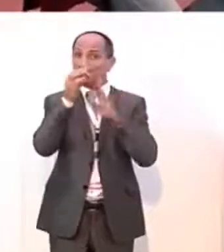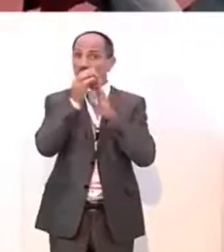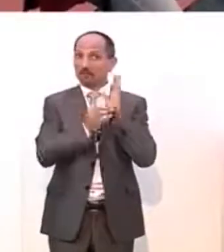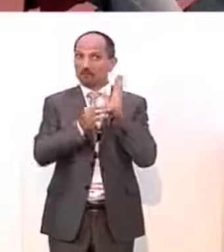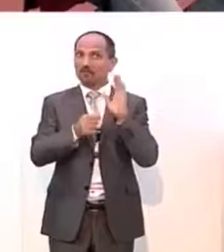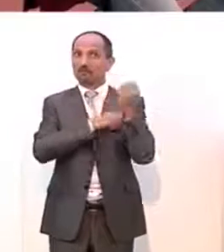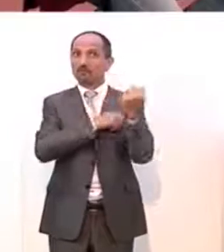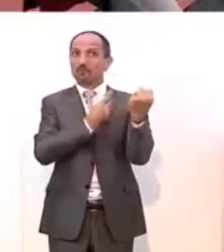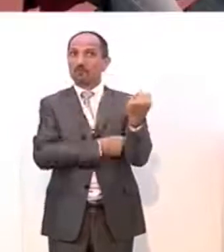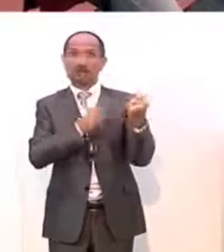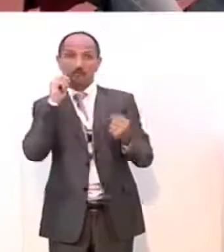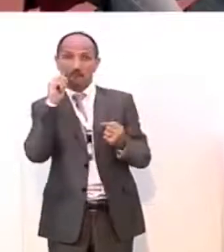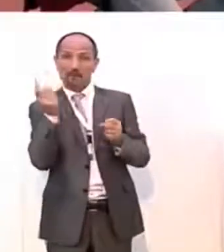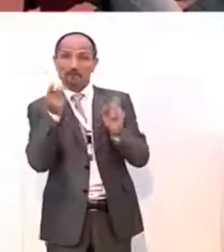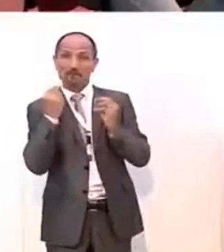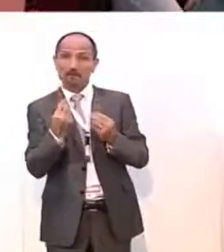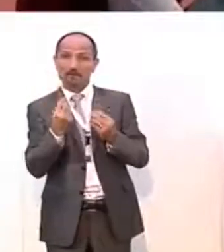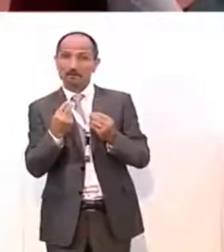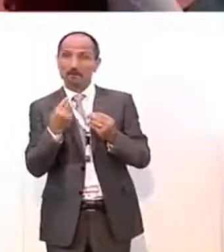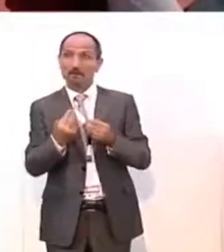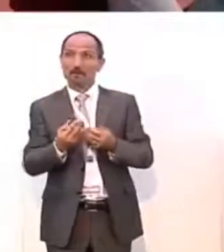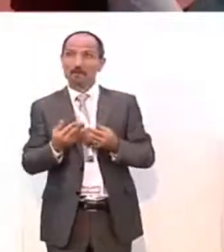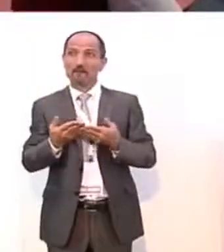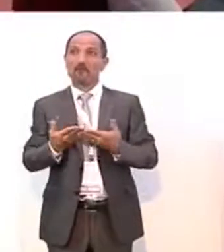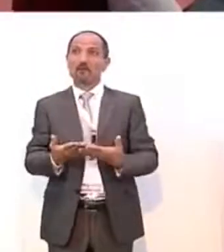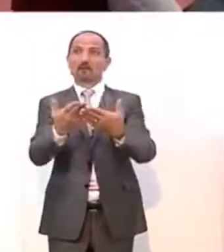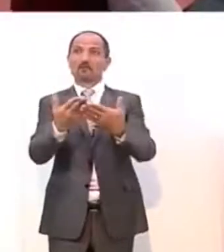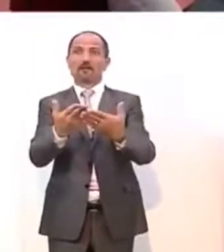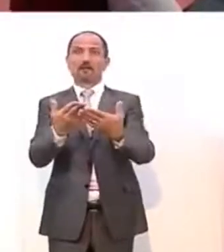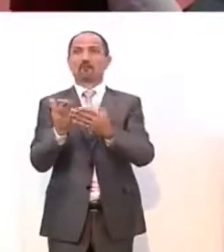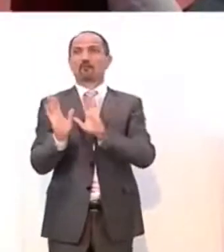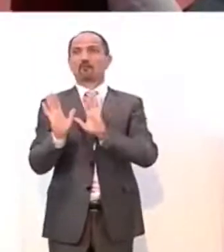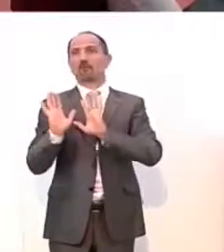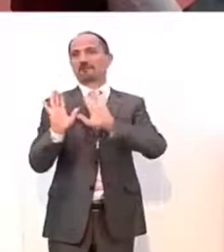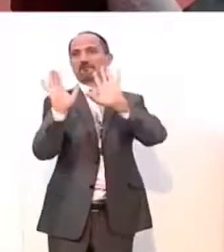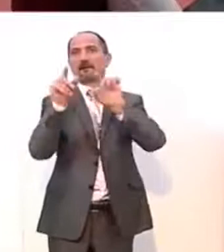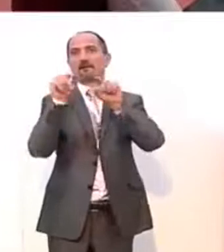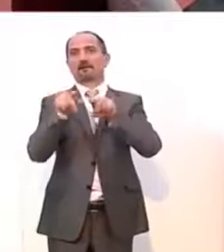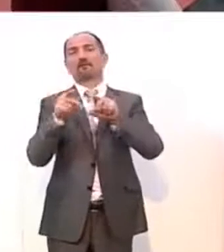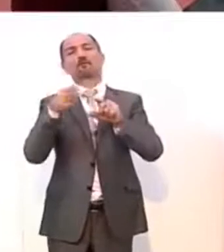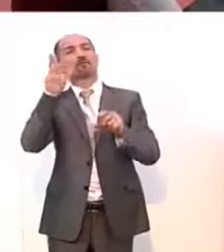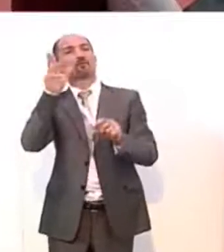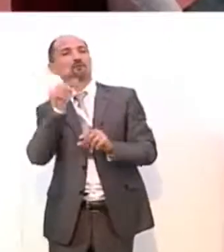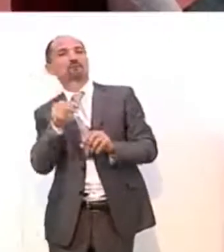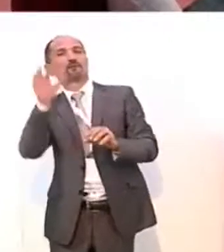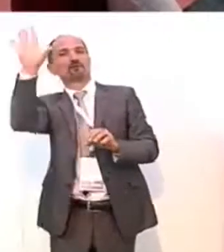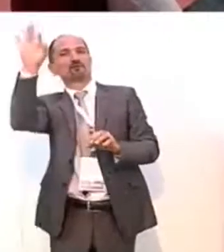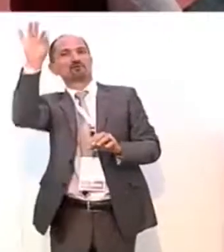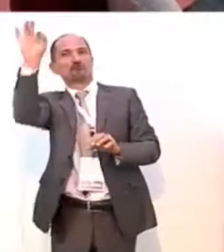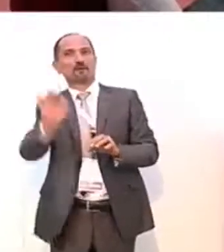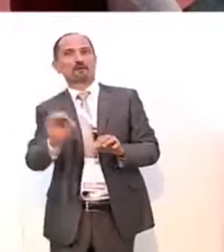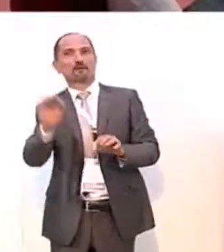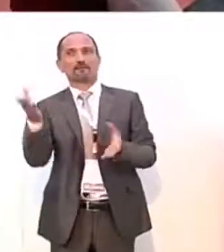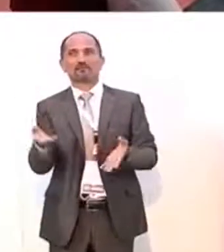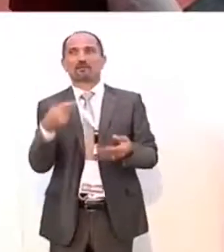potere? Perché abbiamo dato una spallata sul potere, governo al 50%, si riferivano